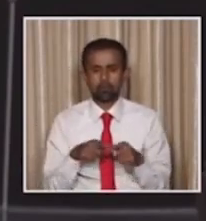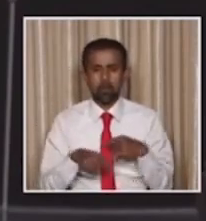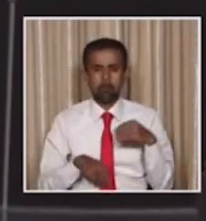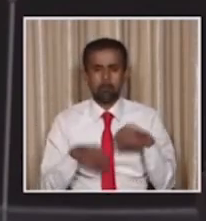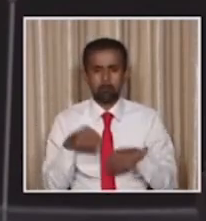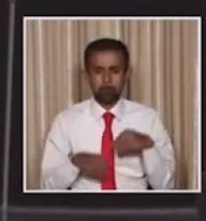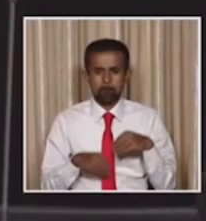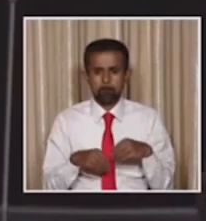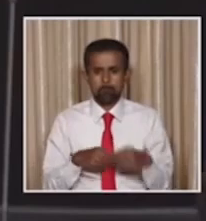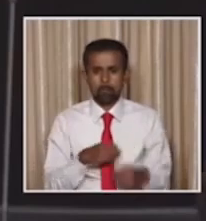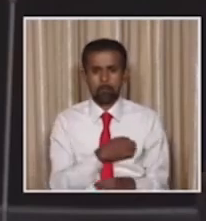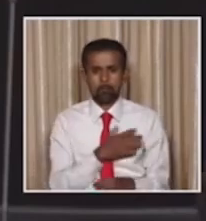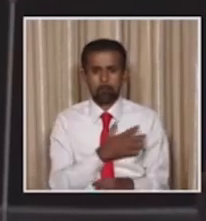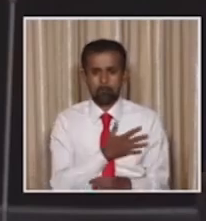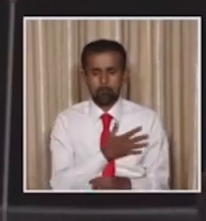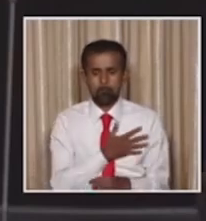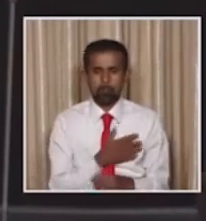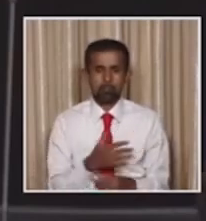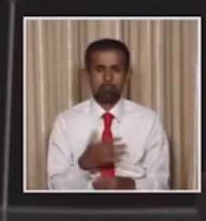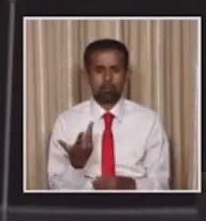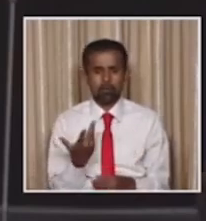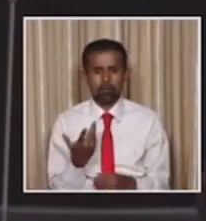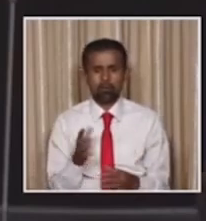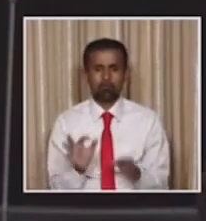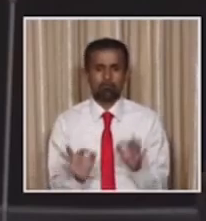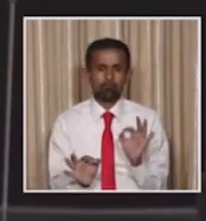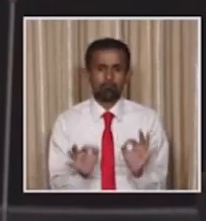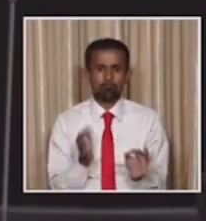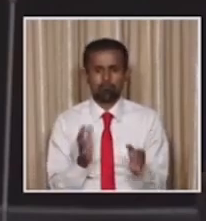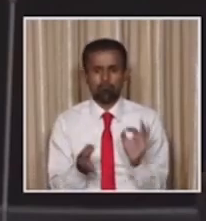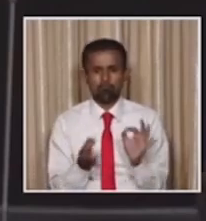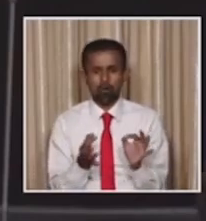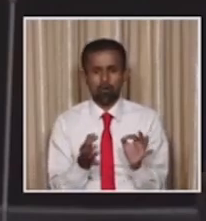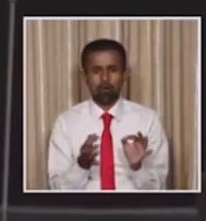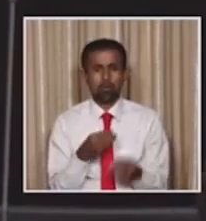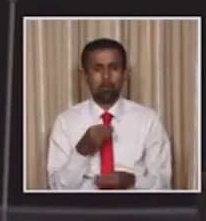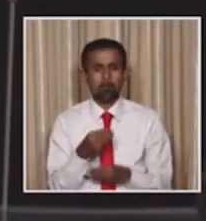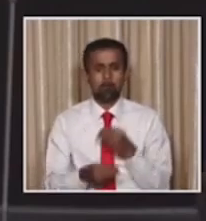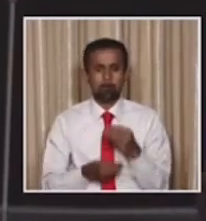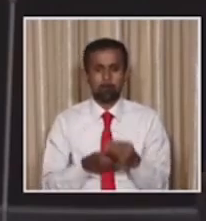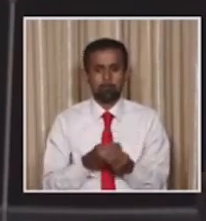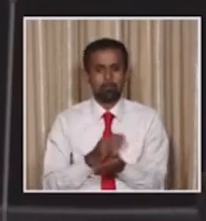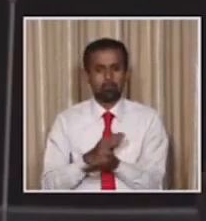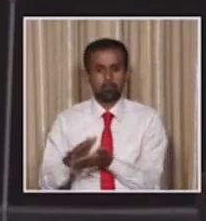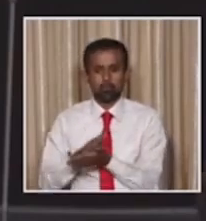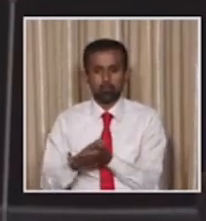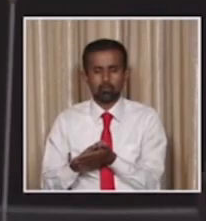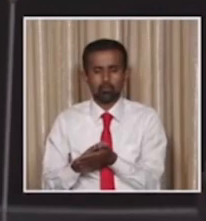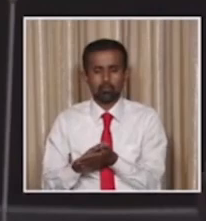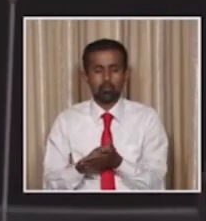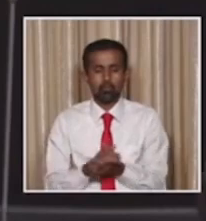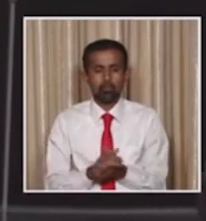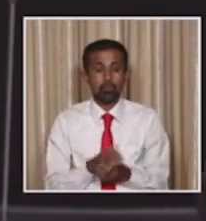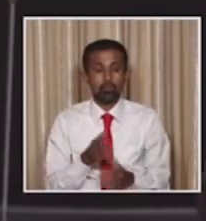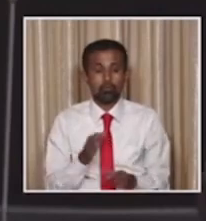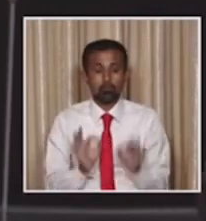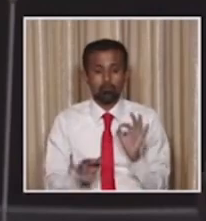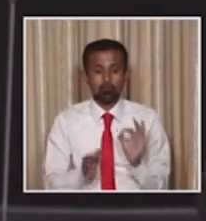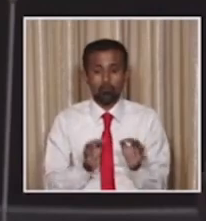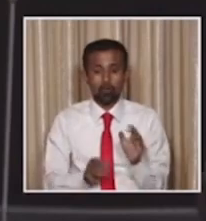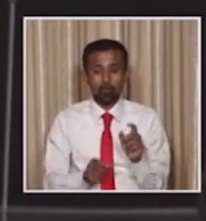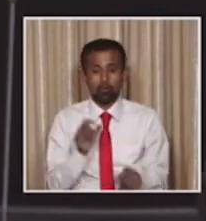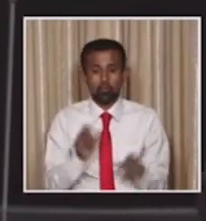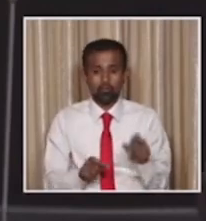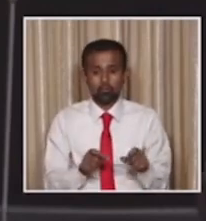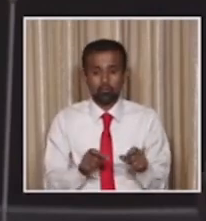வழியாகவோ அல்லது பெருந்தோட்ட கம்பெனிகளுக்கு வக்காலத்து வாங்குவதற்காகவோ இந்த இனவாதம் மலையகத்திலே மெதுமெதுவாக செயற்பட இதனை